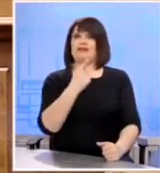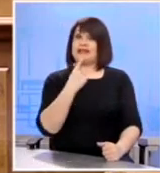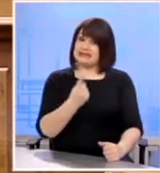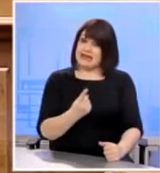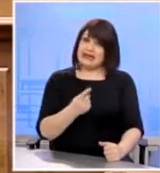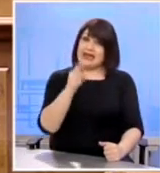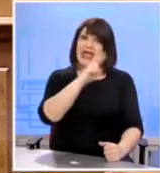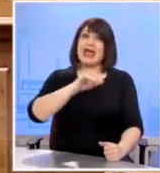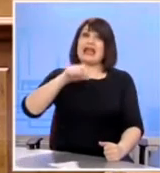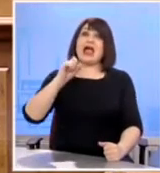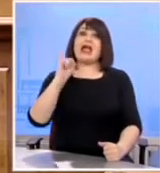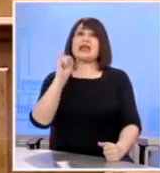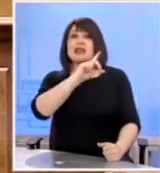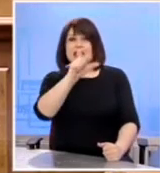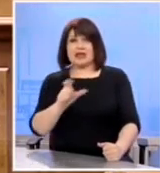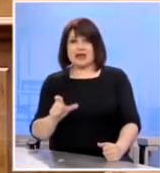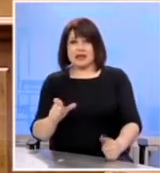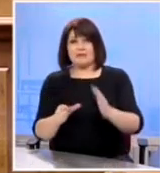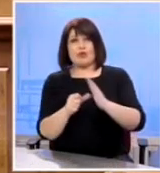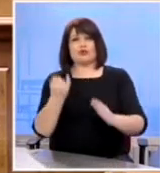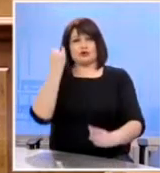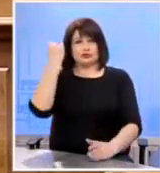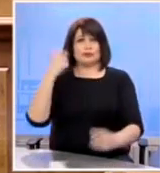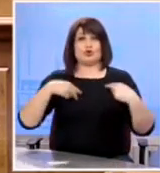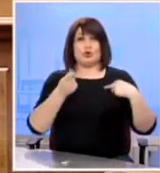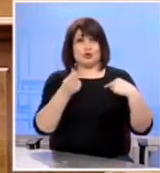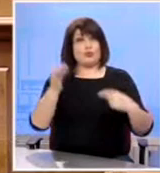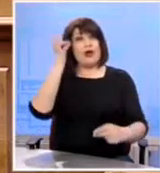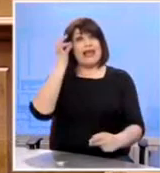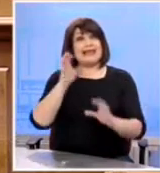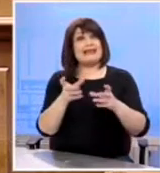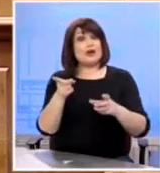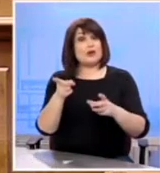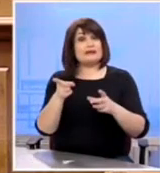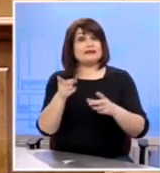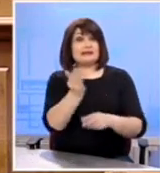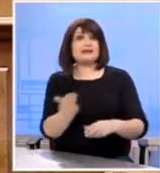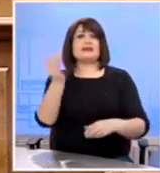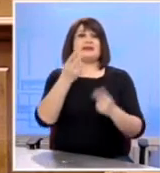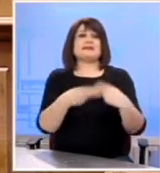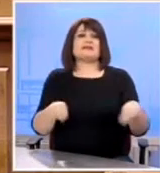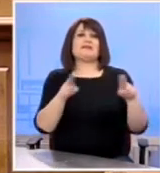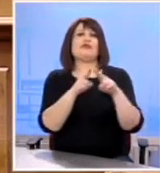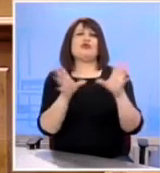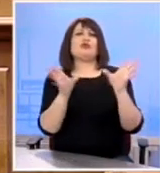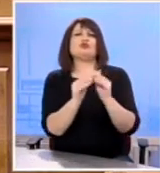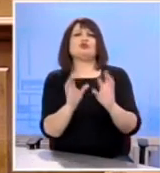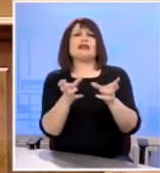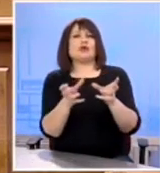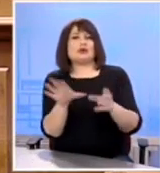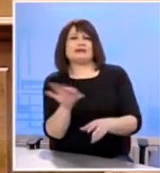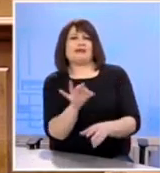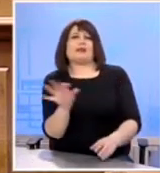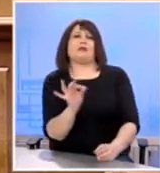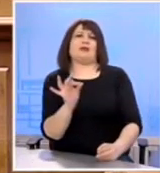ο Πρόεδρος και ο Αντιπρόεδρος διορίζονται από το Υπουργείο Οικονομικών, στη Γαλλική Τηλεόραση το Ανώτατο Συμβούλιο Οπτικοακουστικών Μέσων